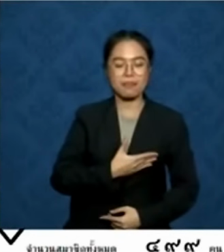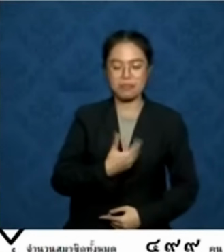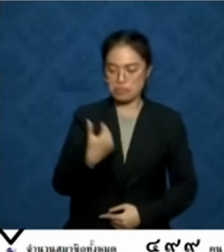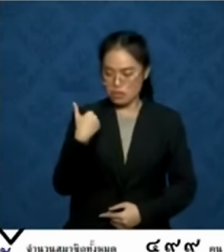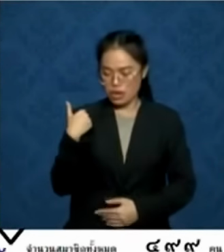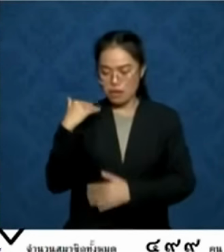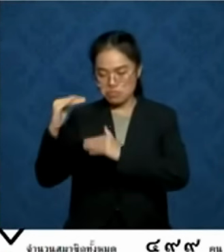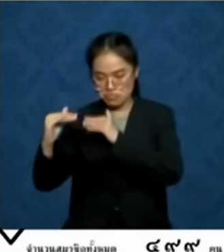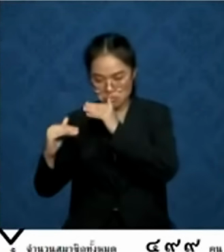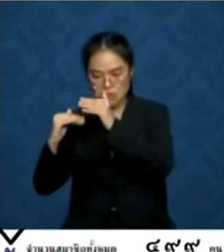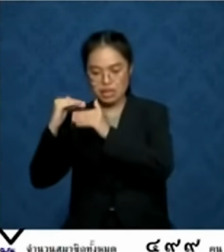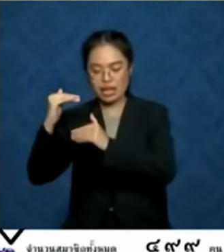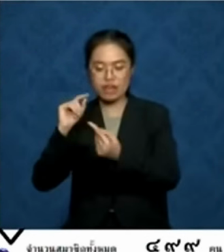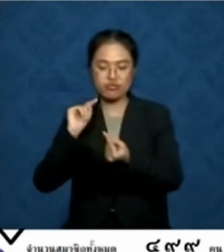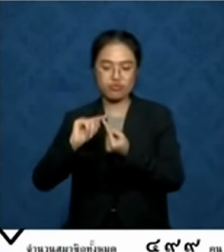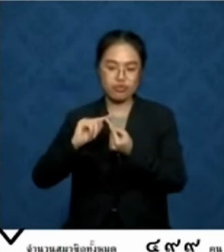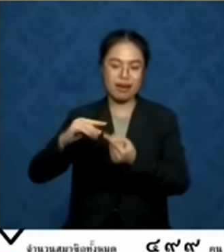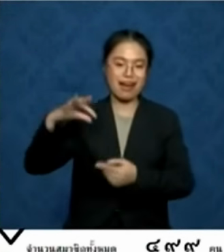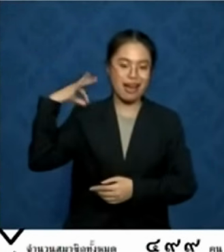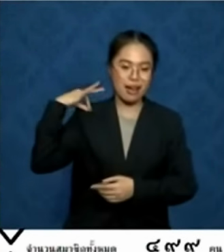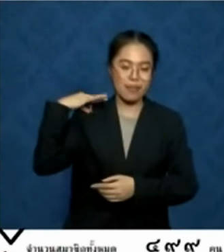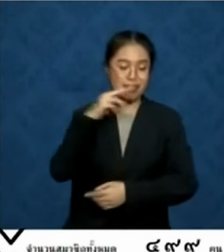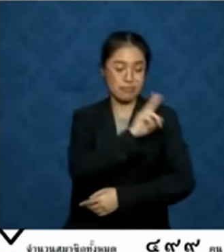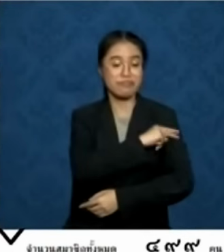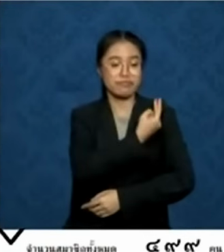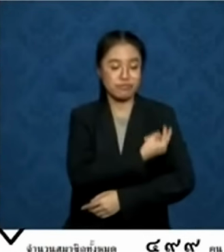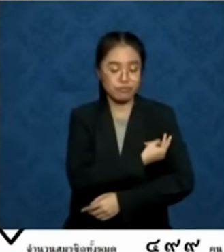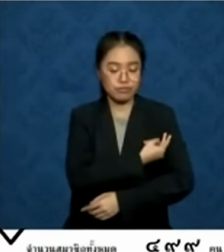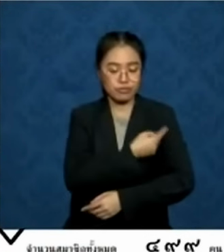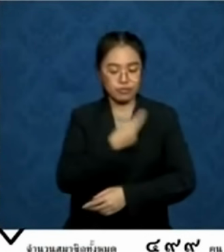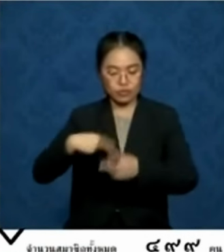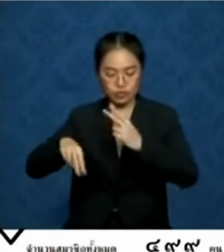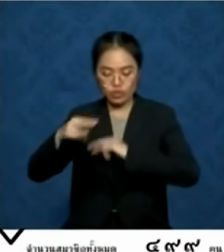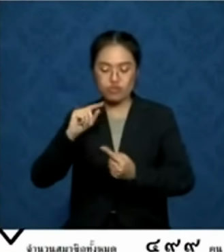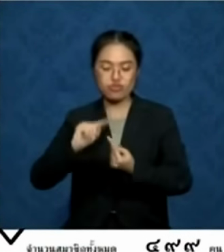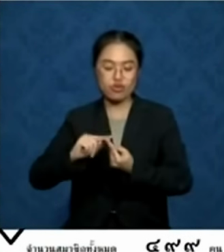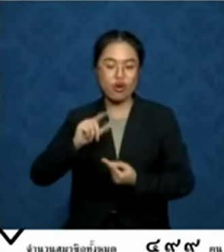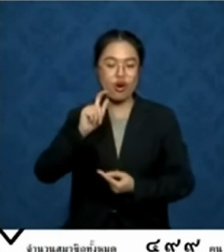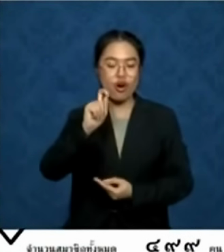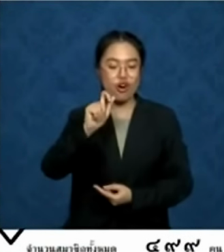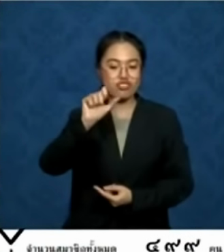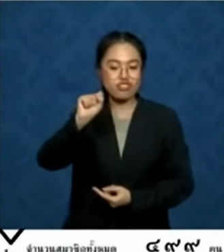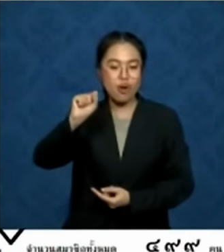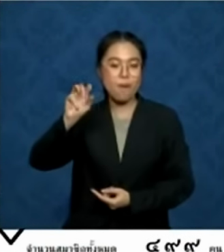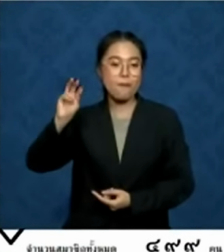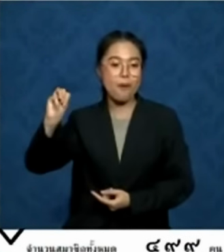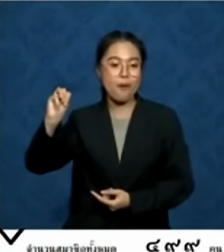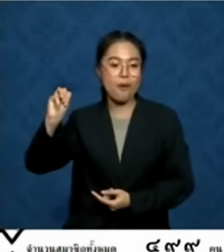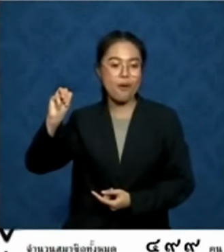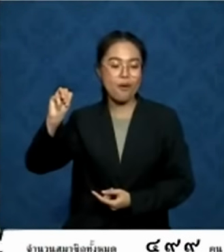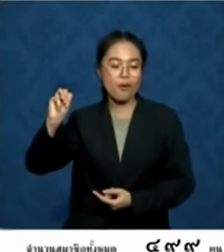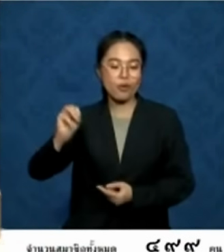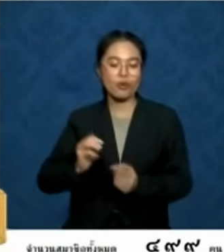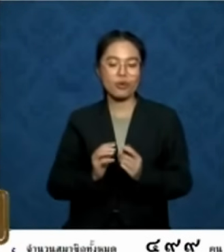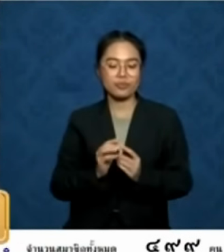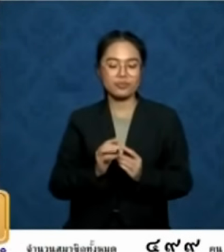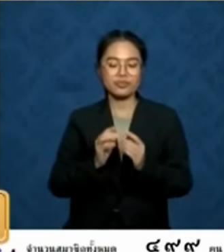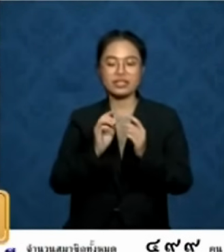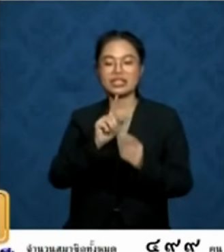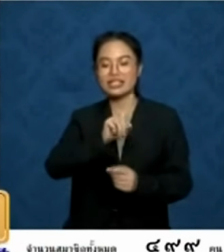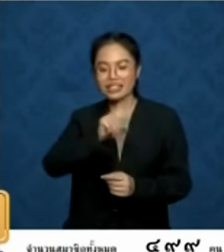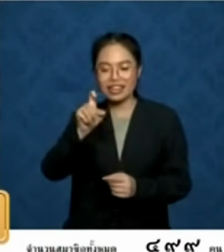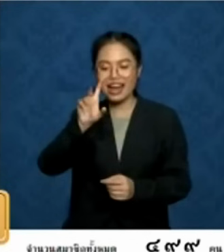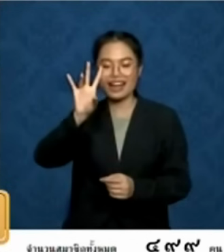การพัฒนาศักยภาพอาสาสมัครสาธารณสุขประจำหมู่บ้านหรืออสม.ไม่น้อยกว่า 1,075,100 ค